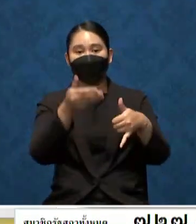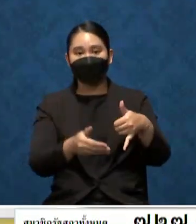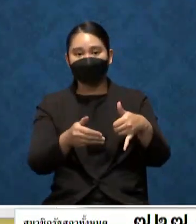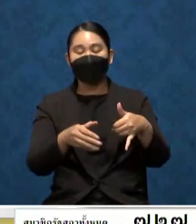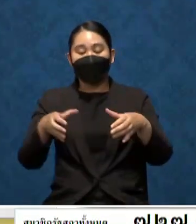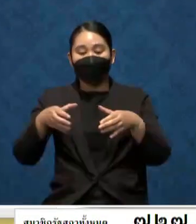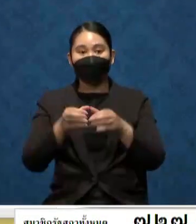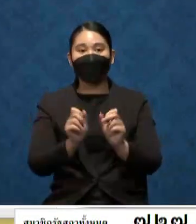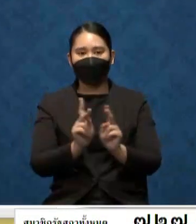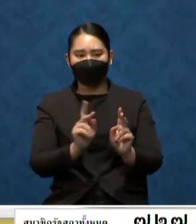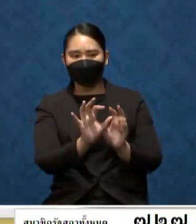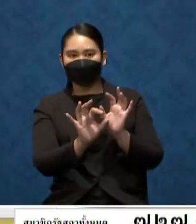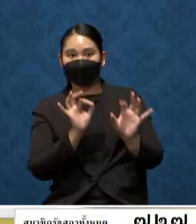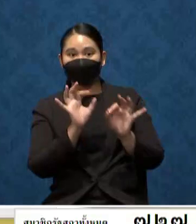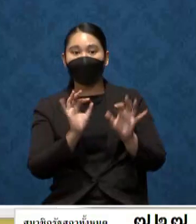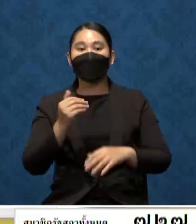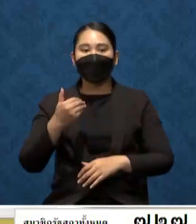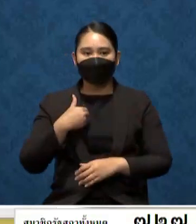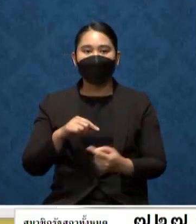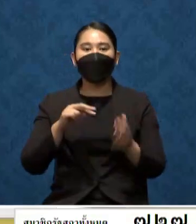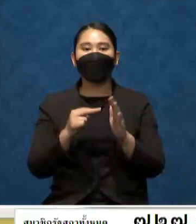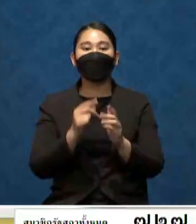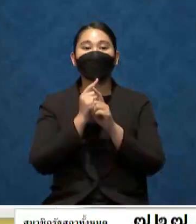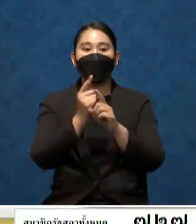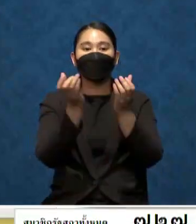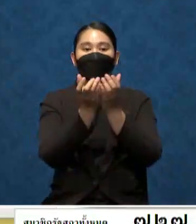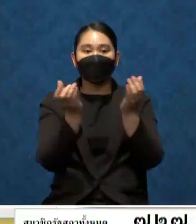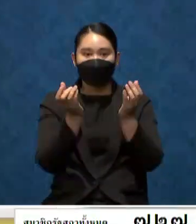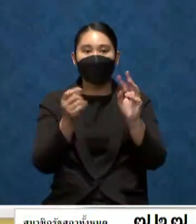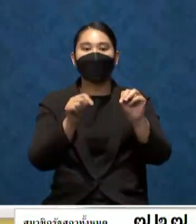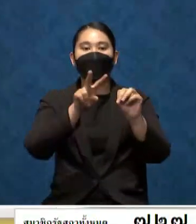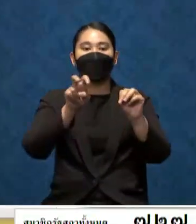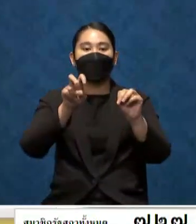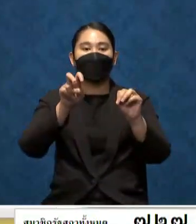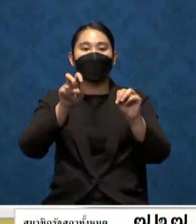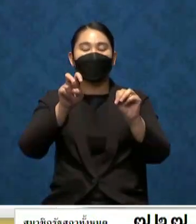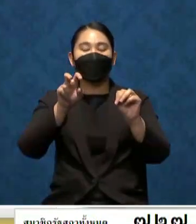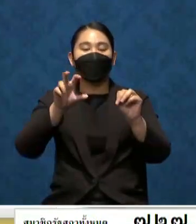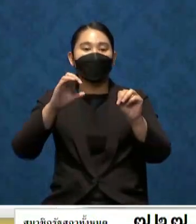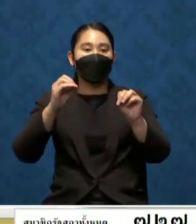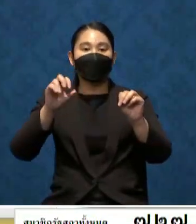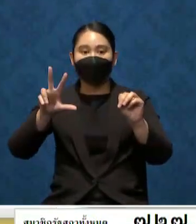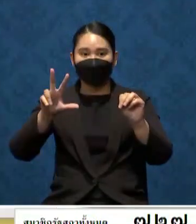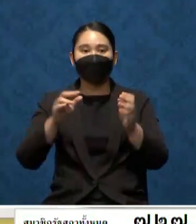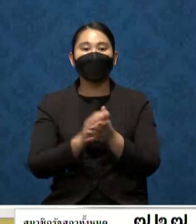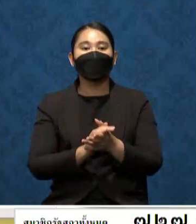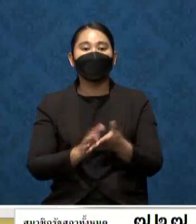ณะกรรมการสรรหาซึ่งก็จะเป็นไปตามรัฐธรรมนูญมาตรา203และคณะกรรมการสรรหานั้